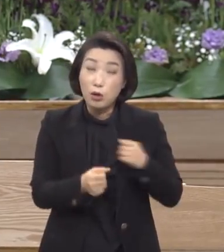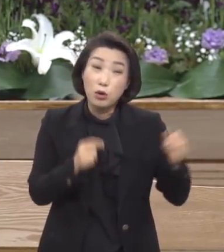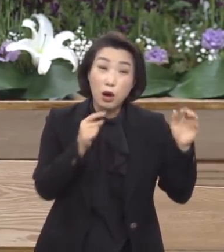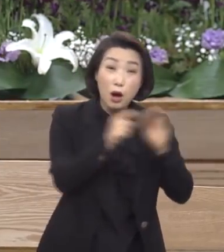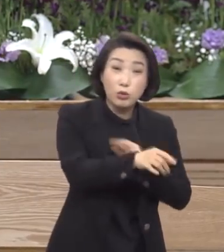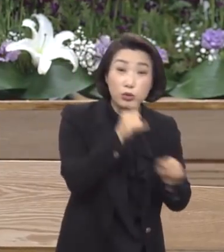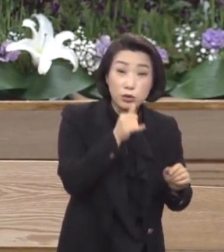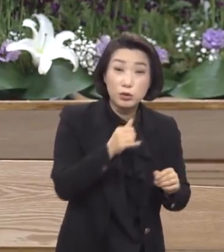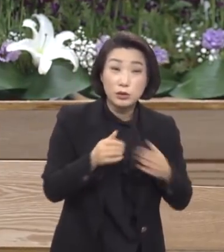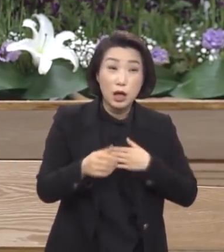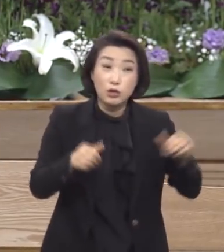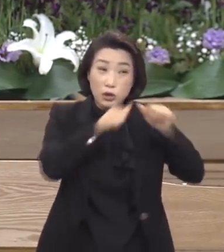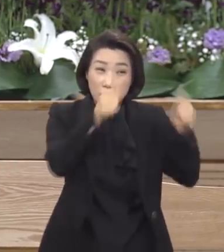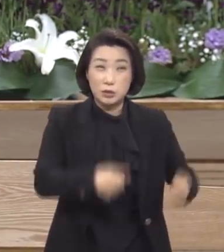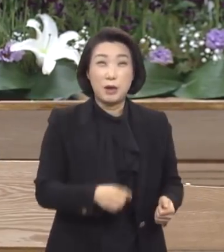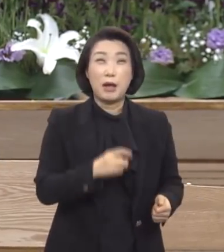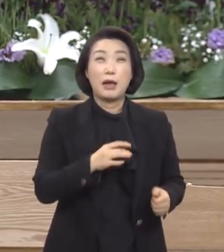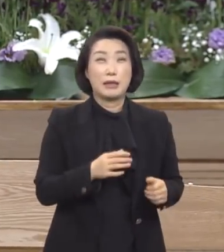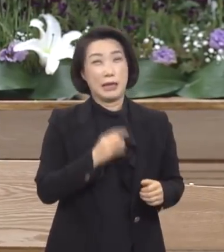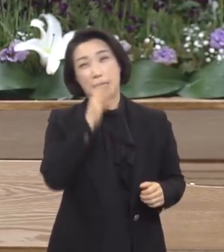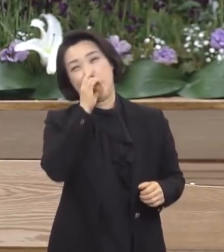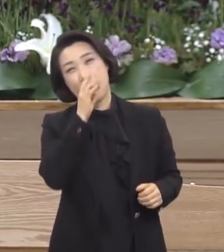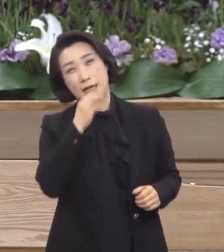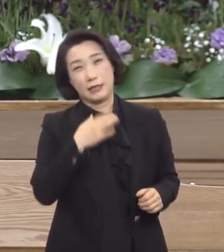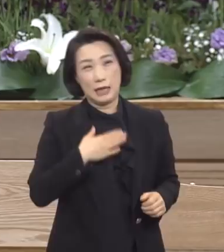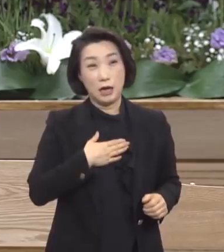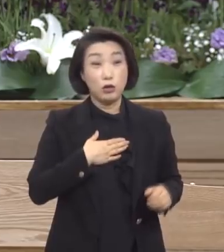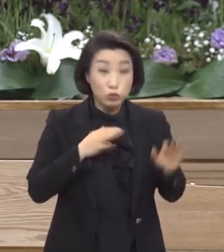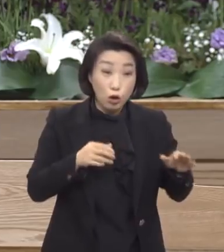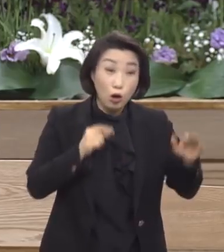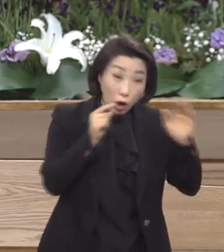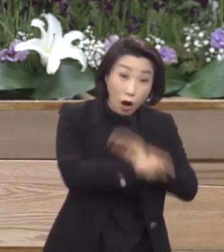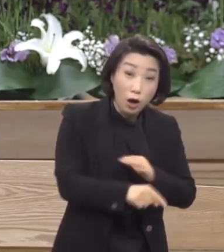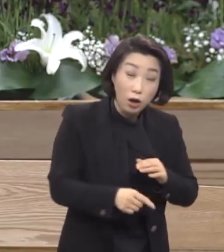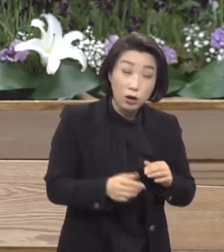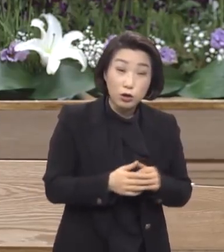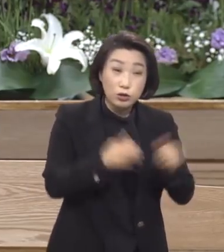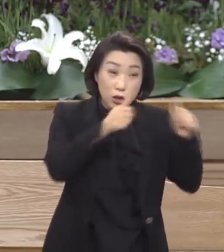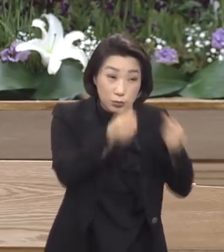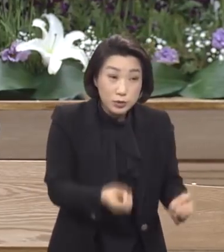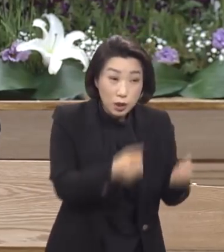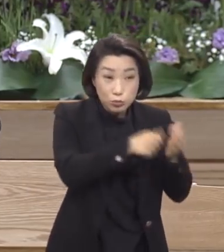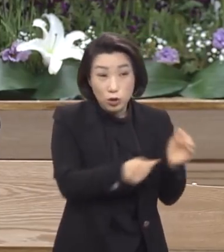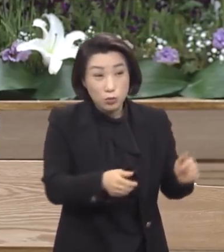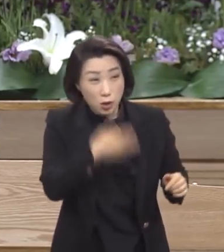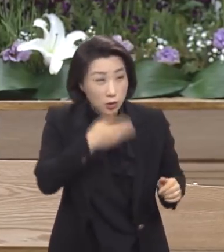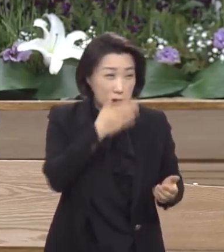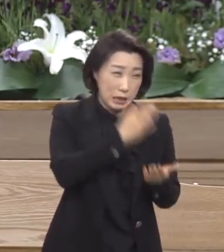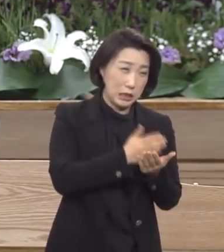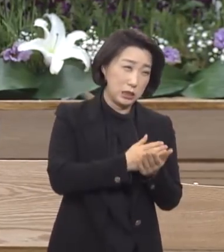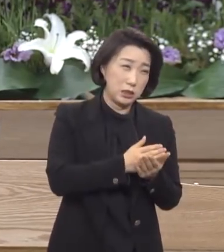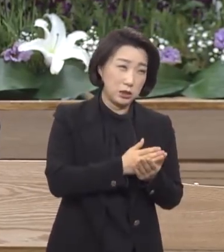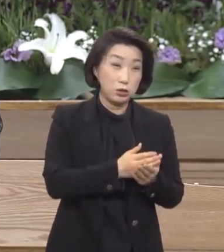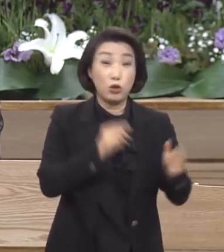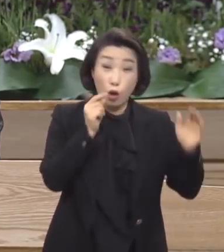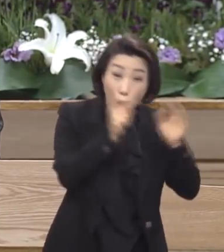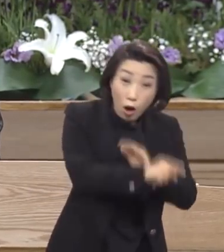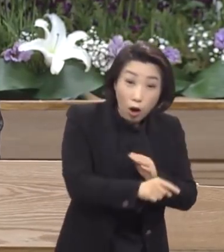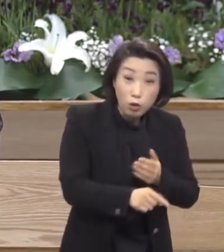내가 우상 숭배하면 안 돼. 가. 우상의 제물 먹으면 안 돼. 그런데